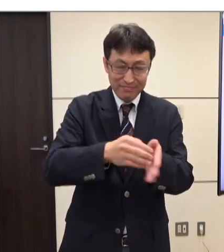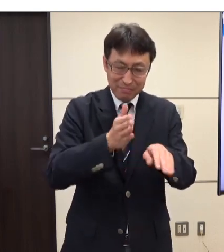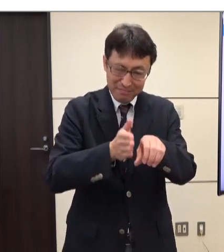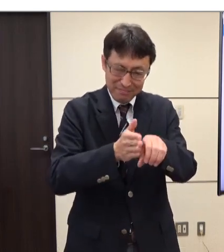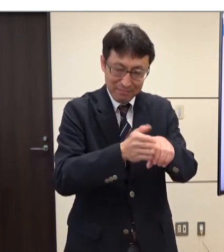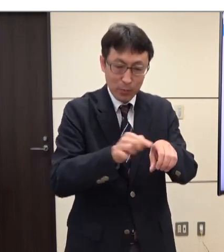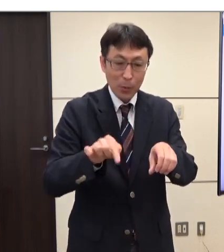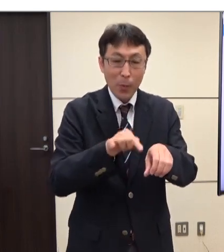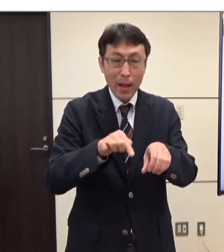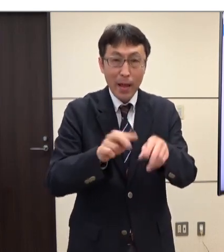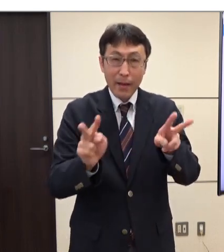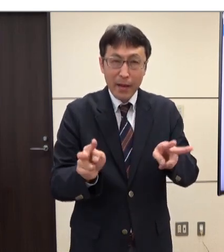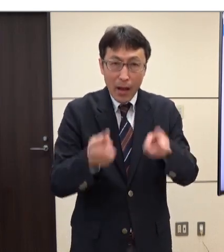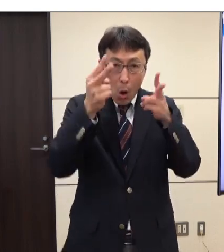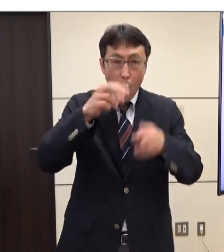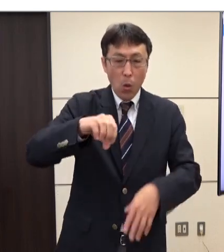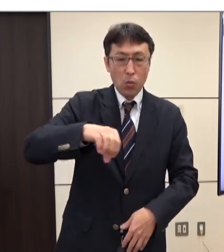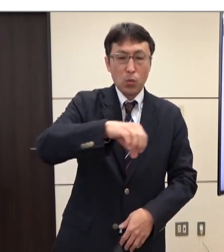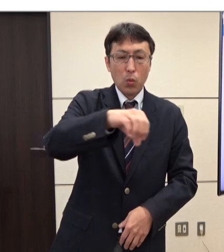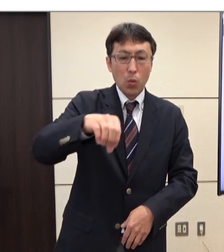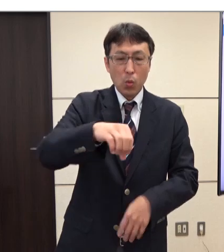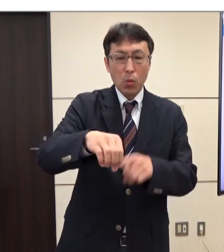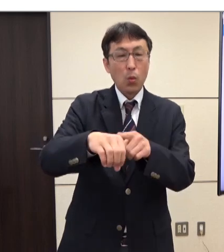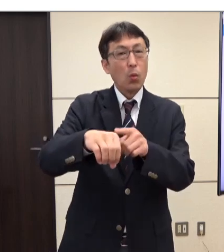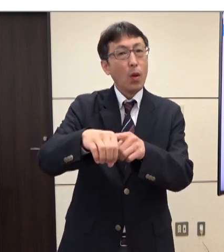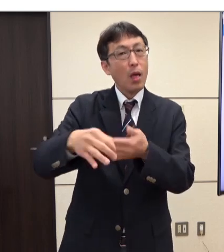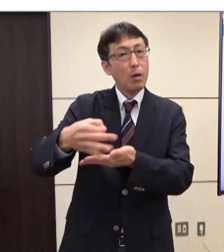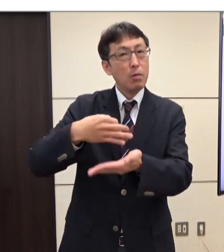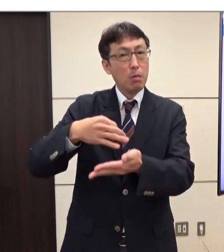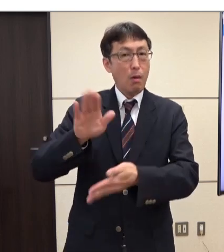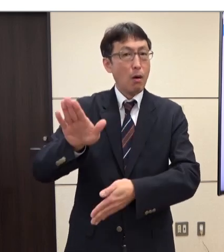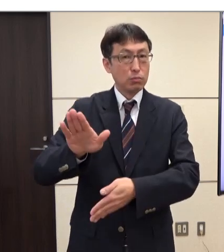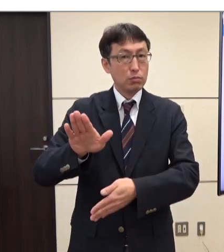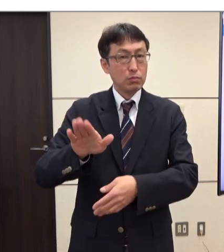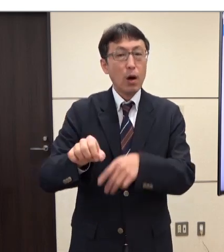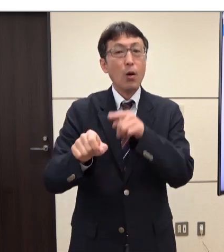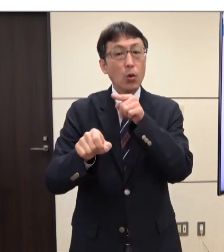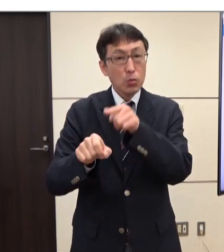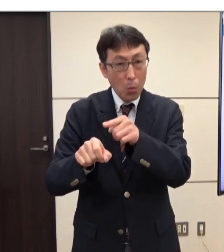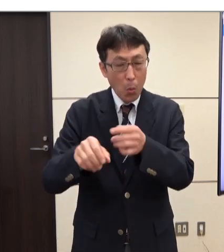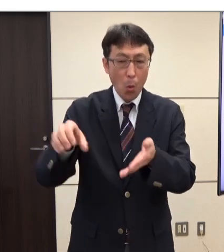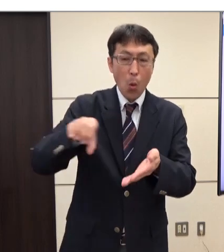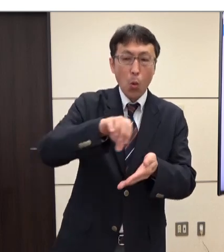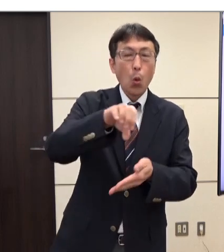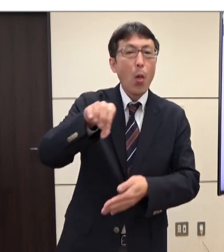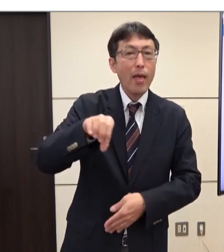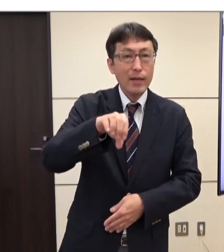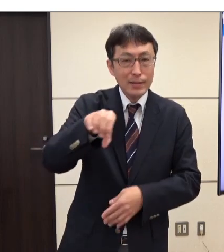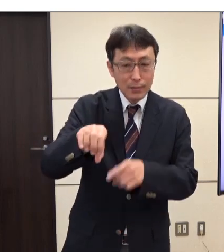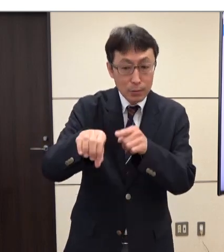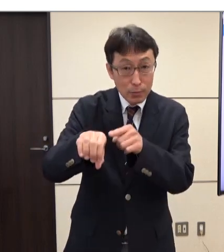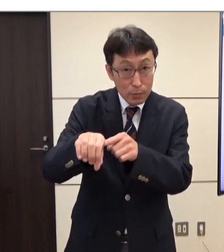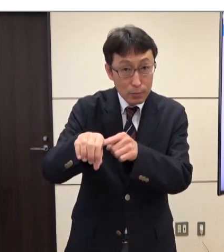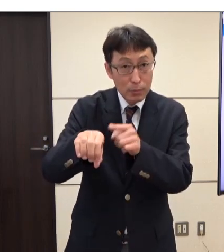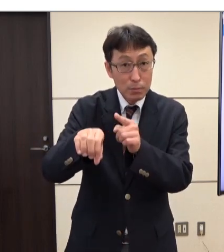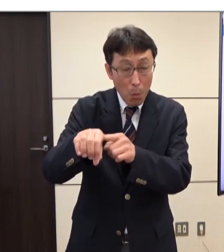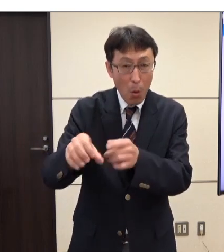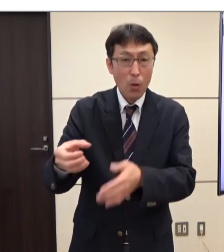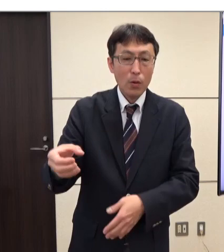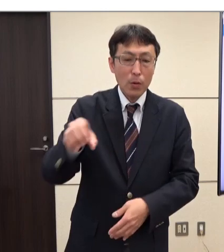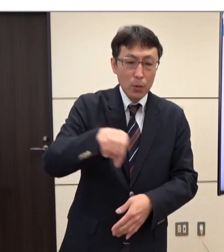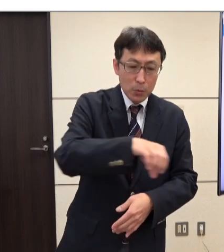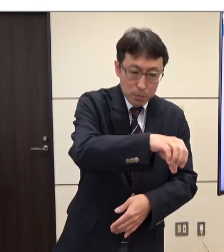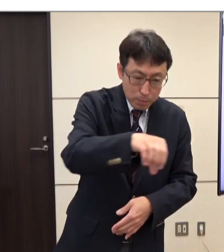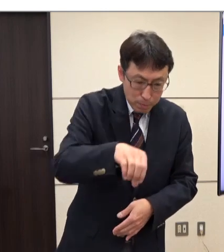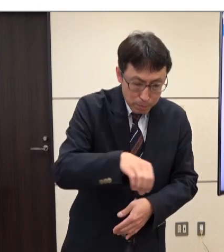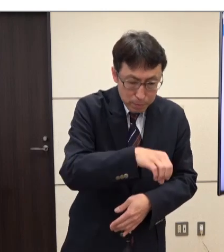のキャベツが好まれてますので、まあ、こういったものをお付けをしてヨーグルトと牛乳をつ